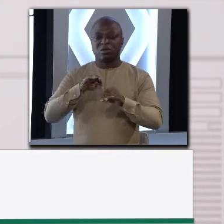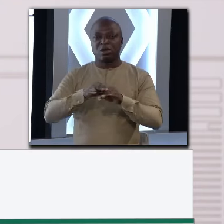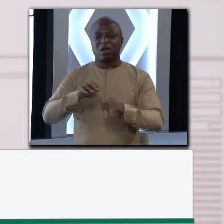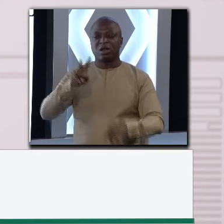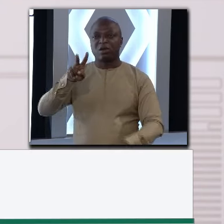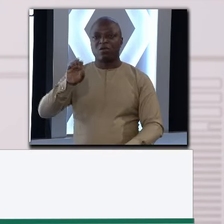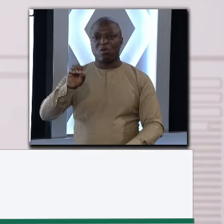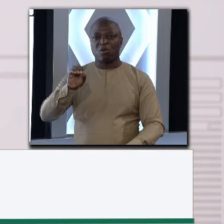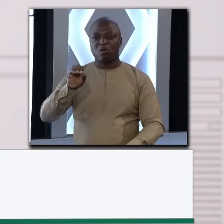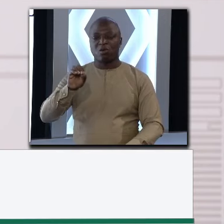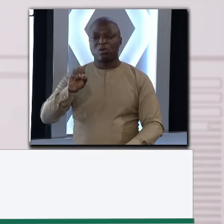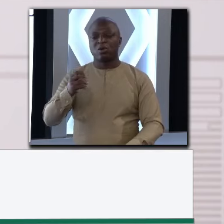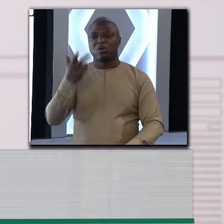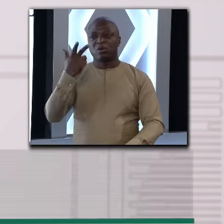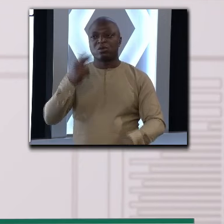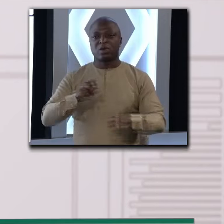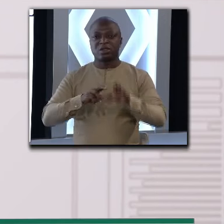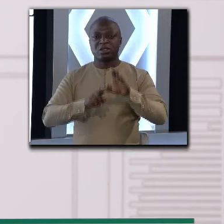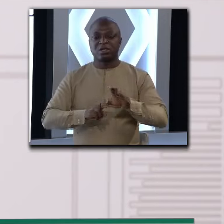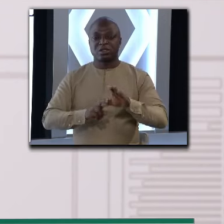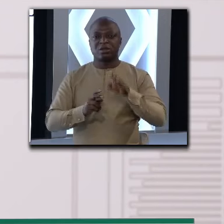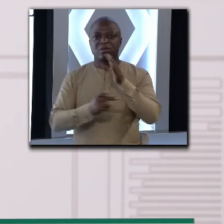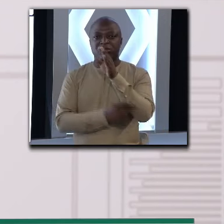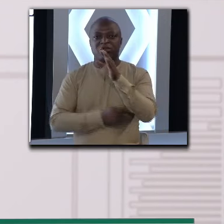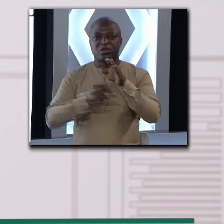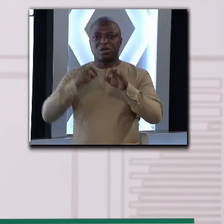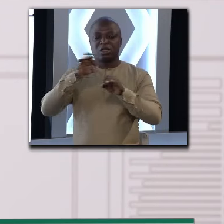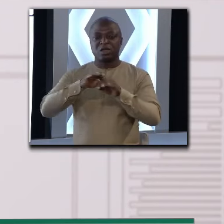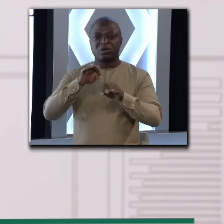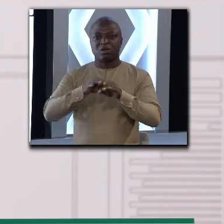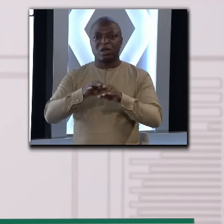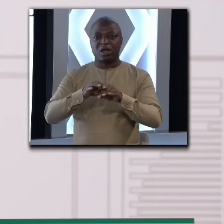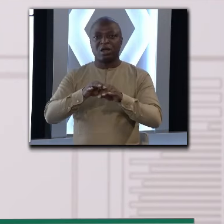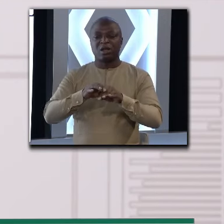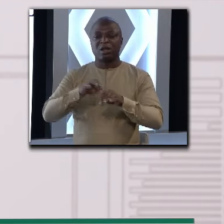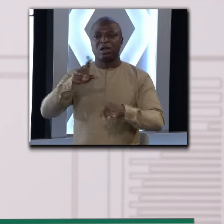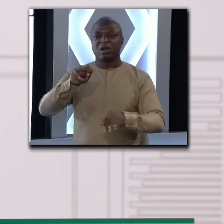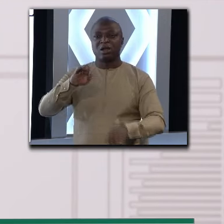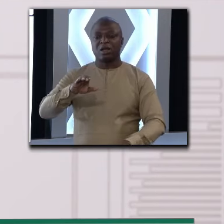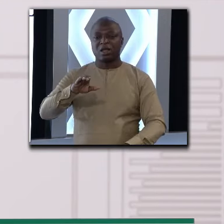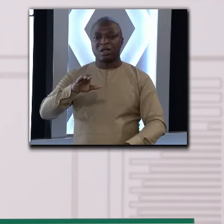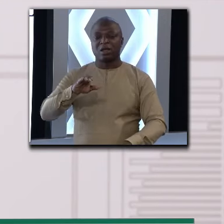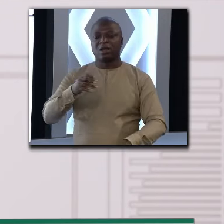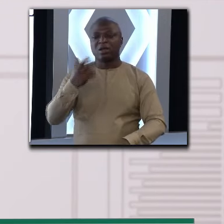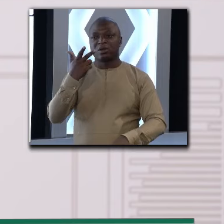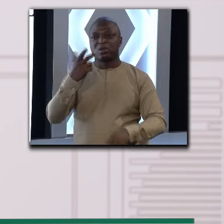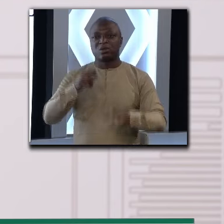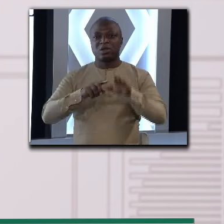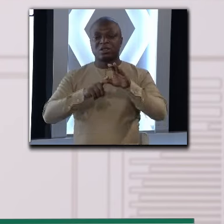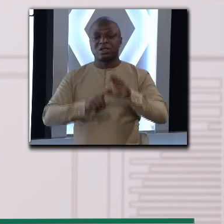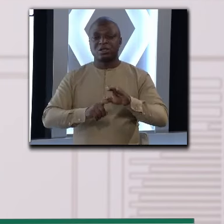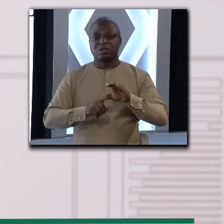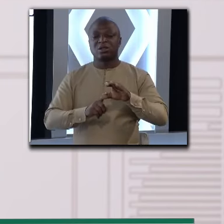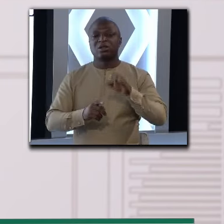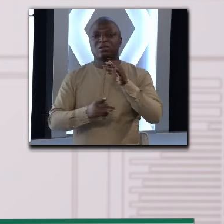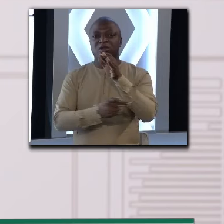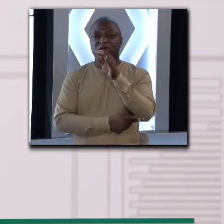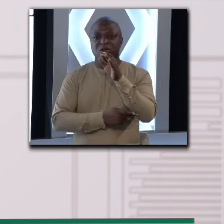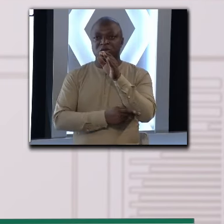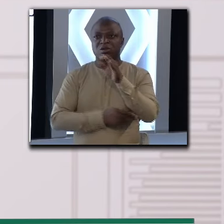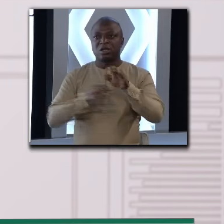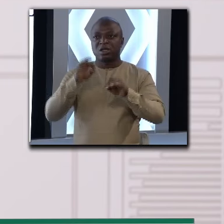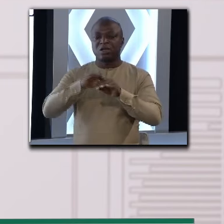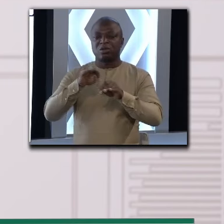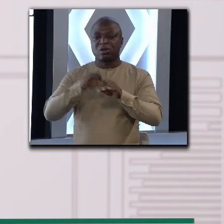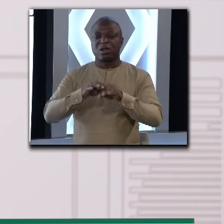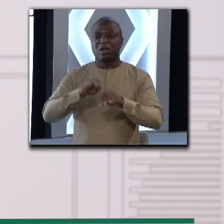Vaud, 3 sièges. Circonscription électorale Lac, 3 sièges. Circonscription